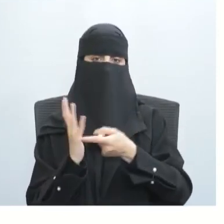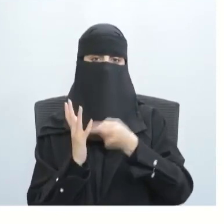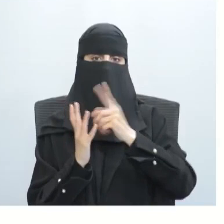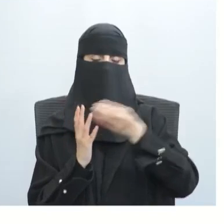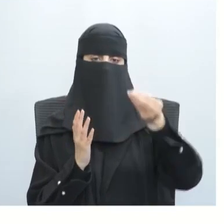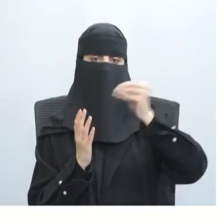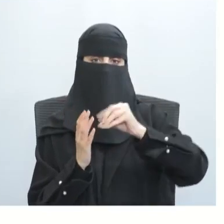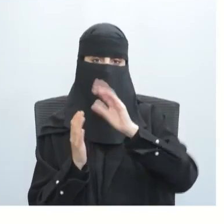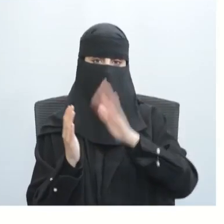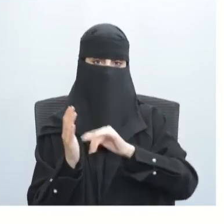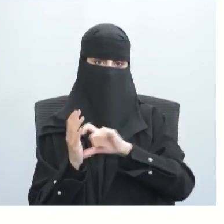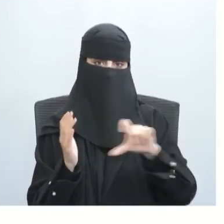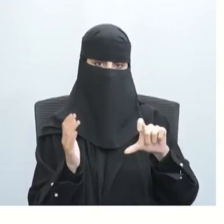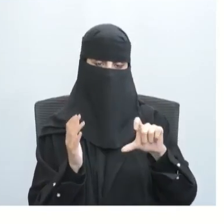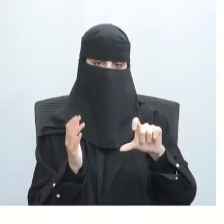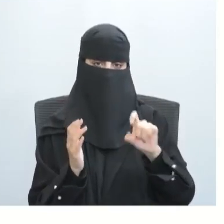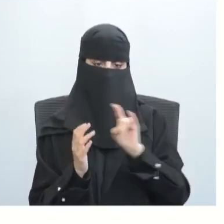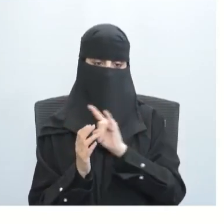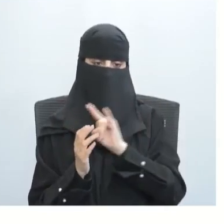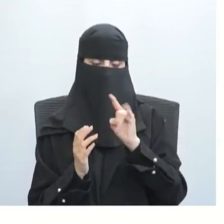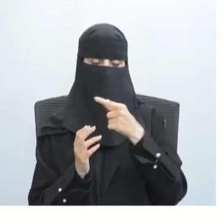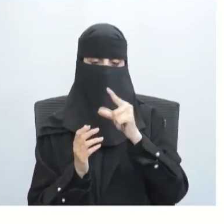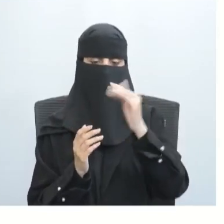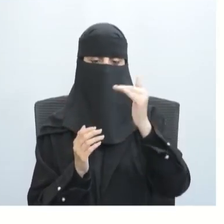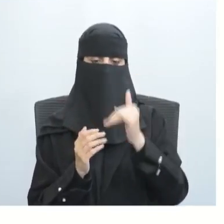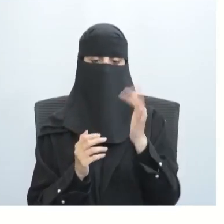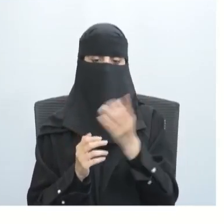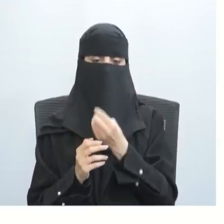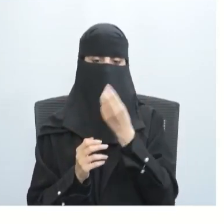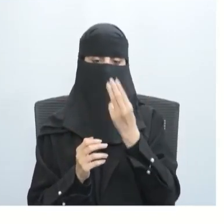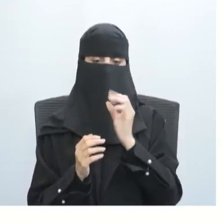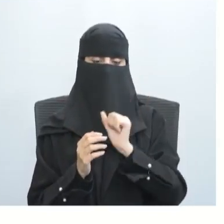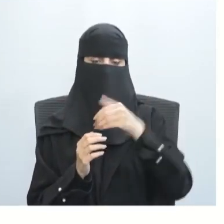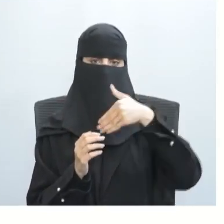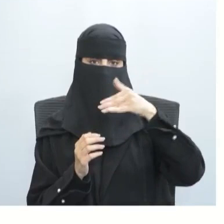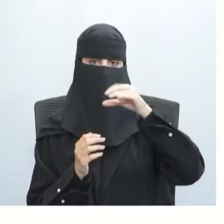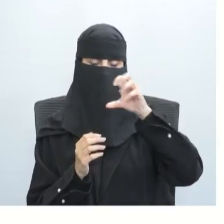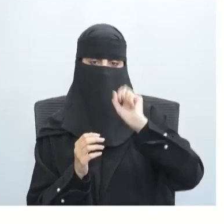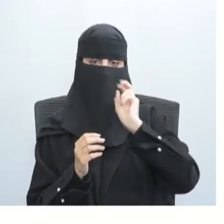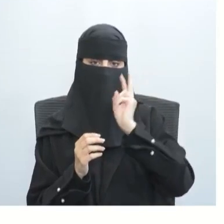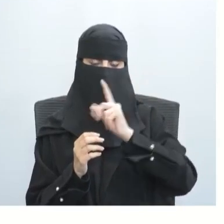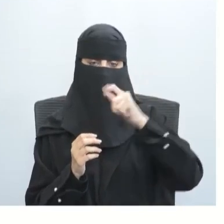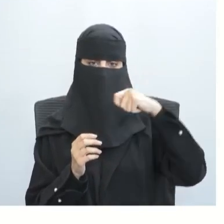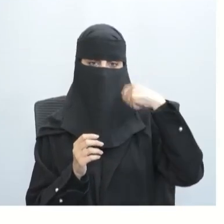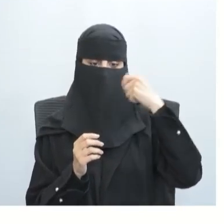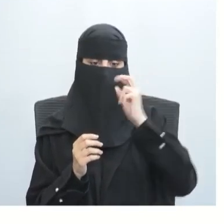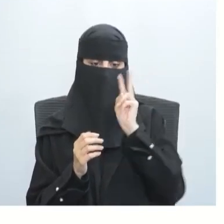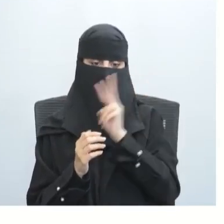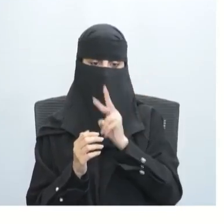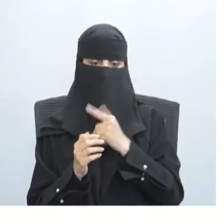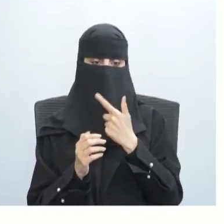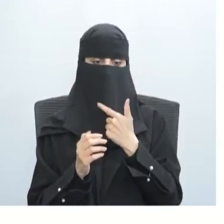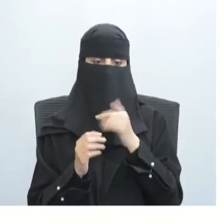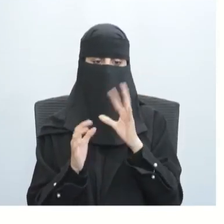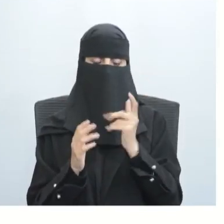مخطط الزمن احسنت الاجابه خاطئه تسمى النافذه التي تحتوي على معاينه